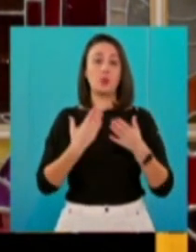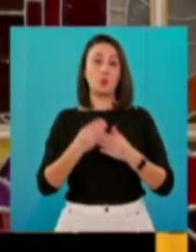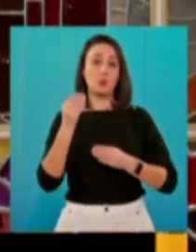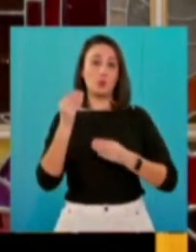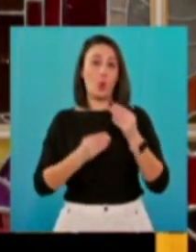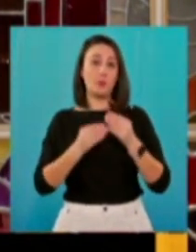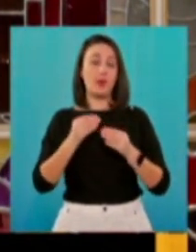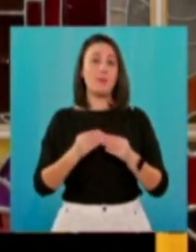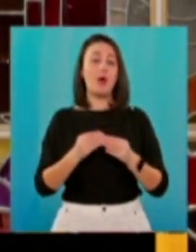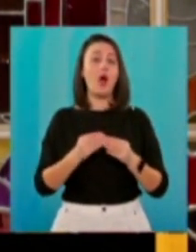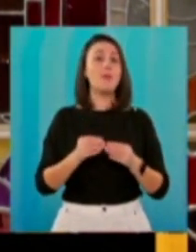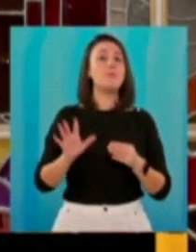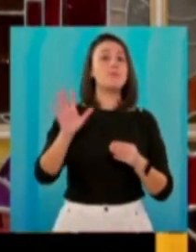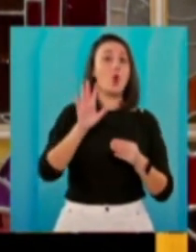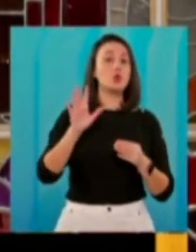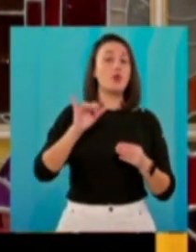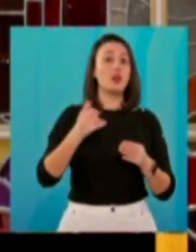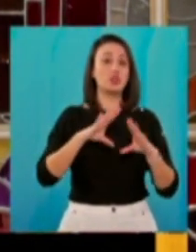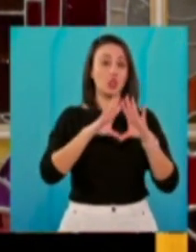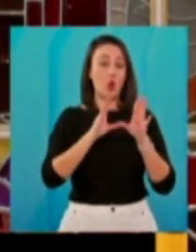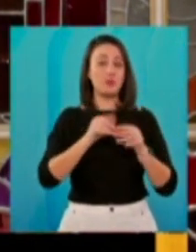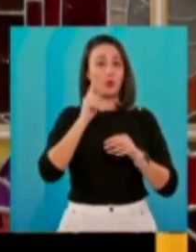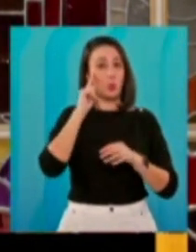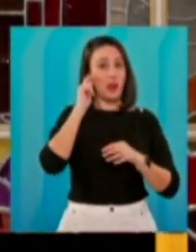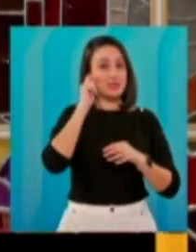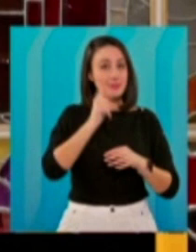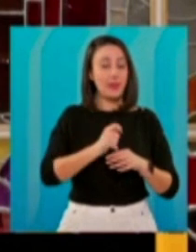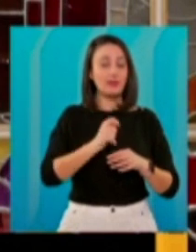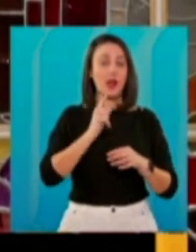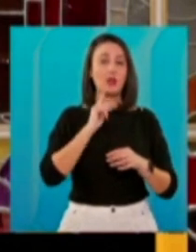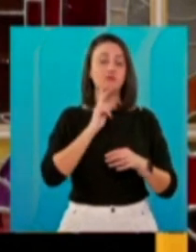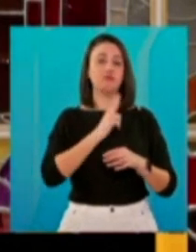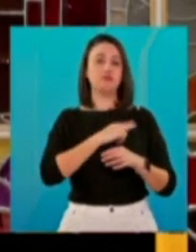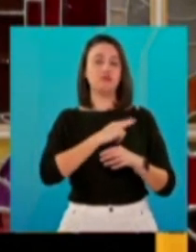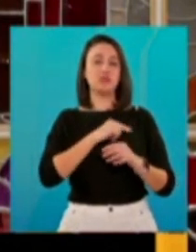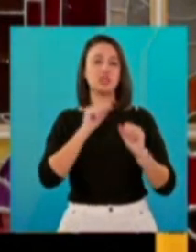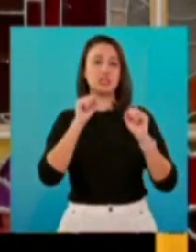problemei transnistrene, cu respectarea